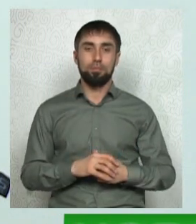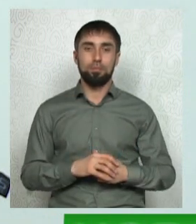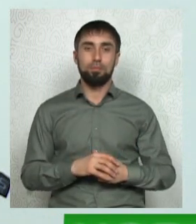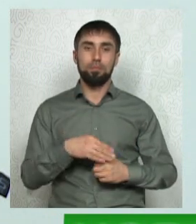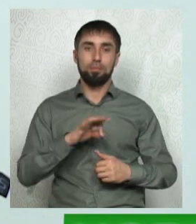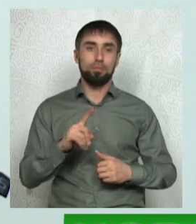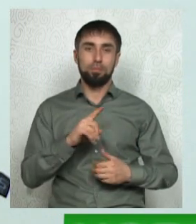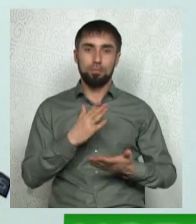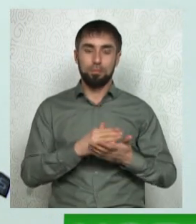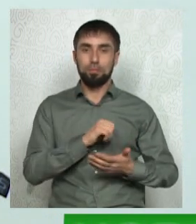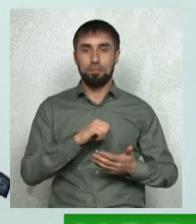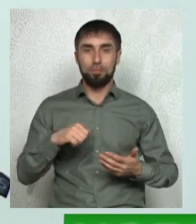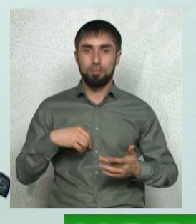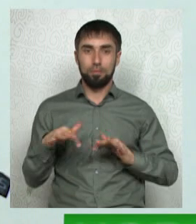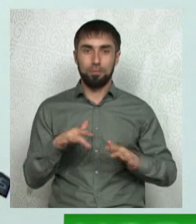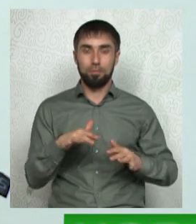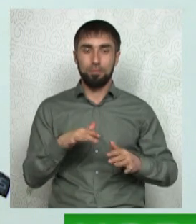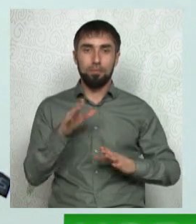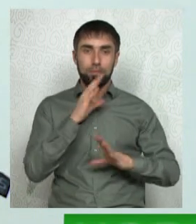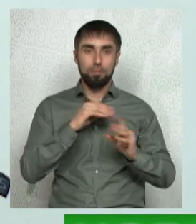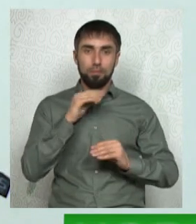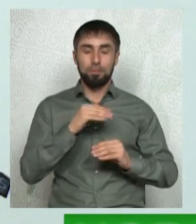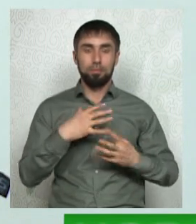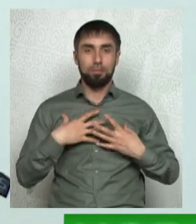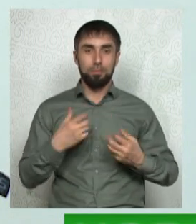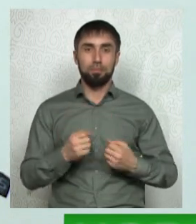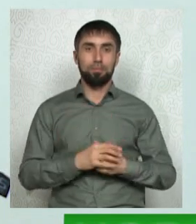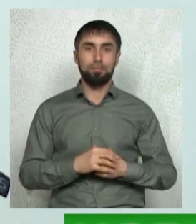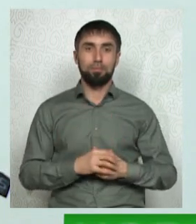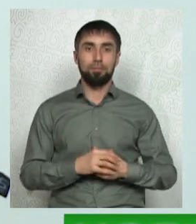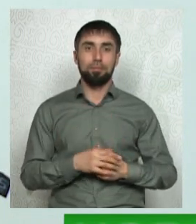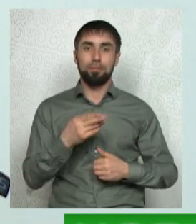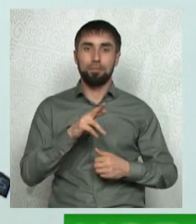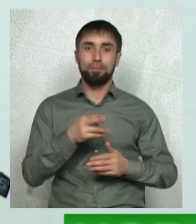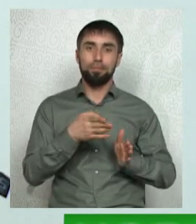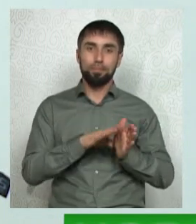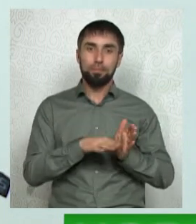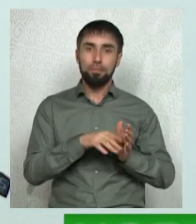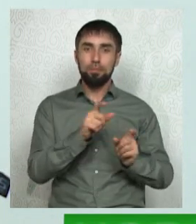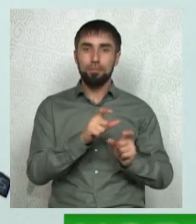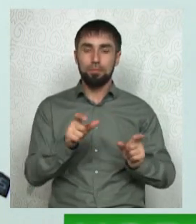проанализировать то, что есть на самом деле. Доступность здравоохранения для простых граждан,